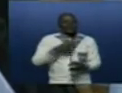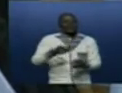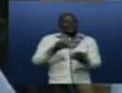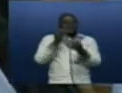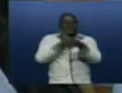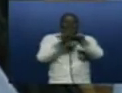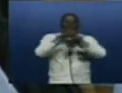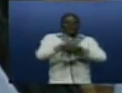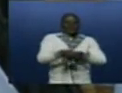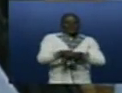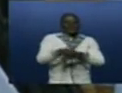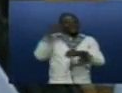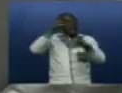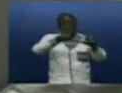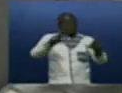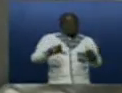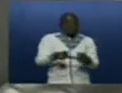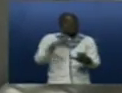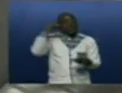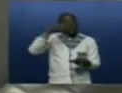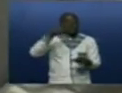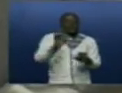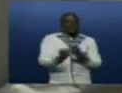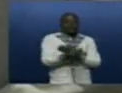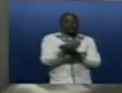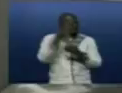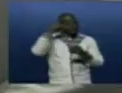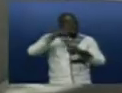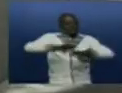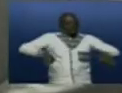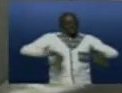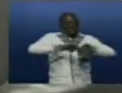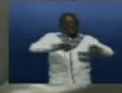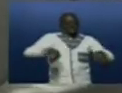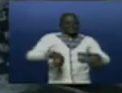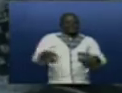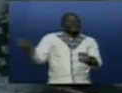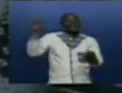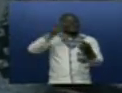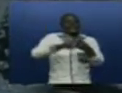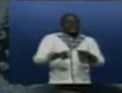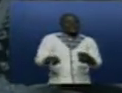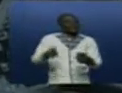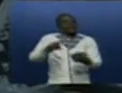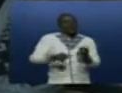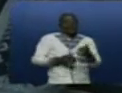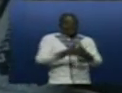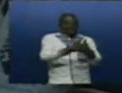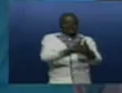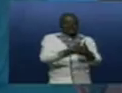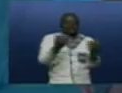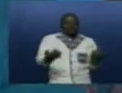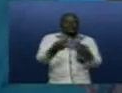taux sur la tête et nager comme ça, jusqu'à atteindre l'autre bord. Aujourd'hui, le lac est en